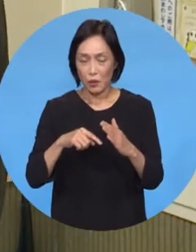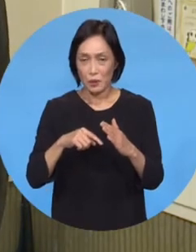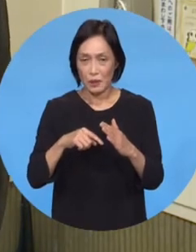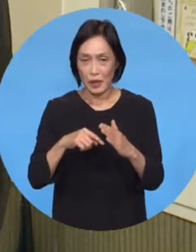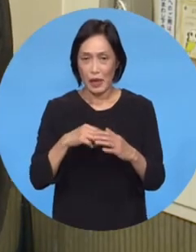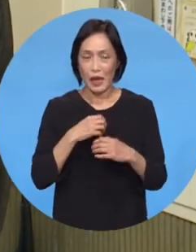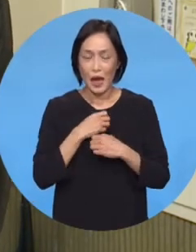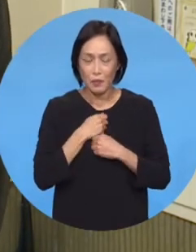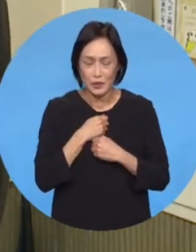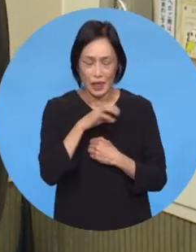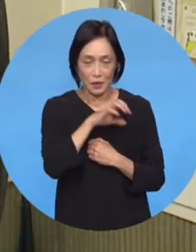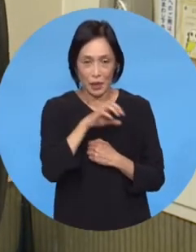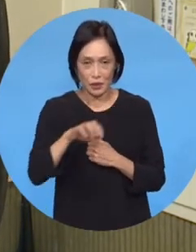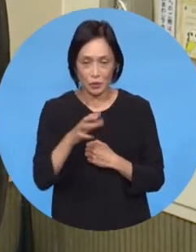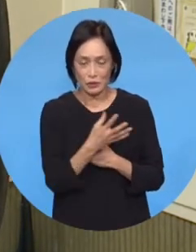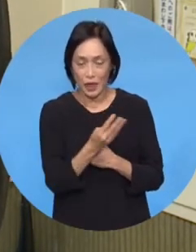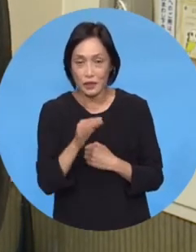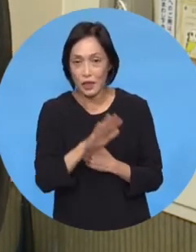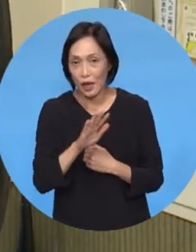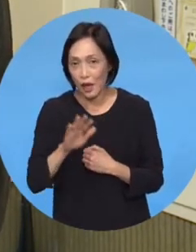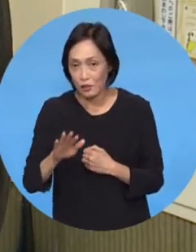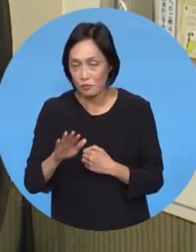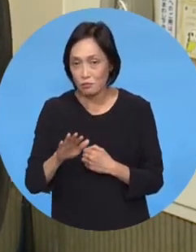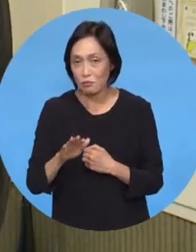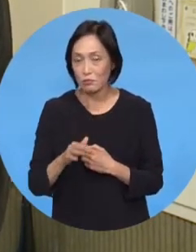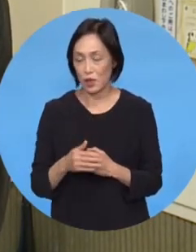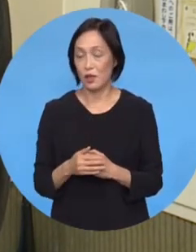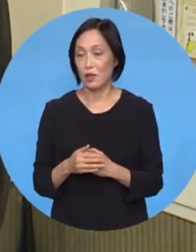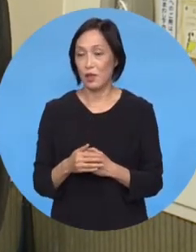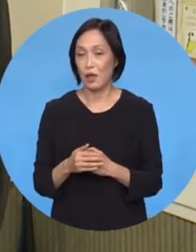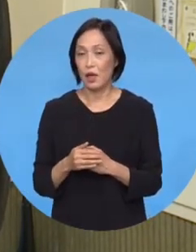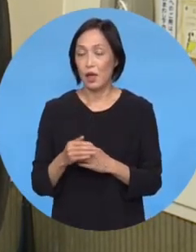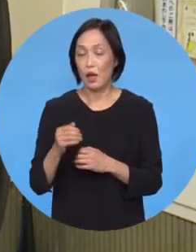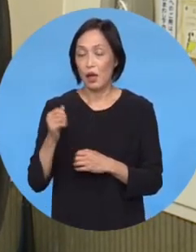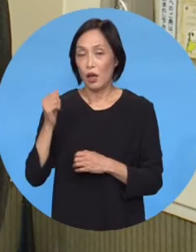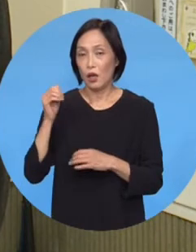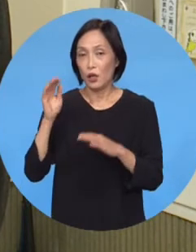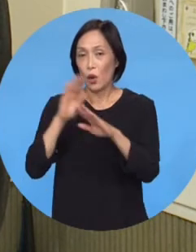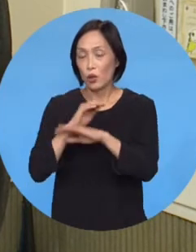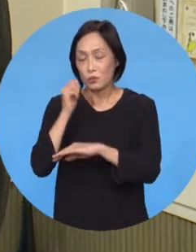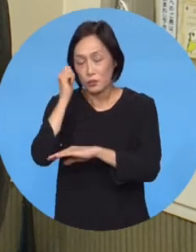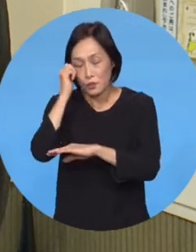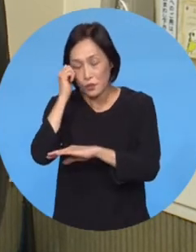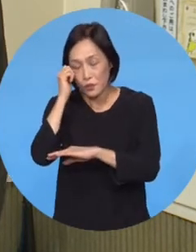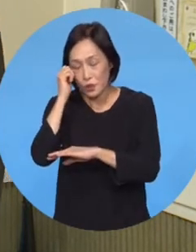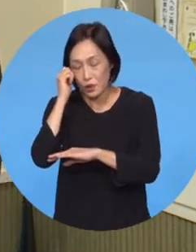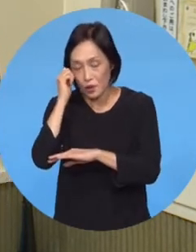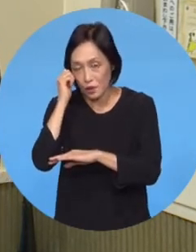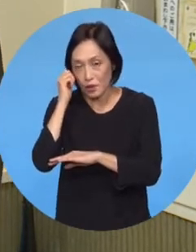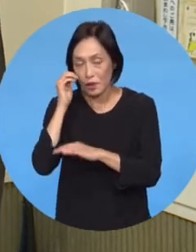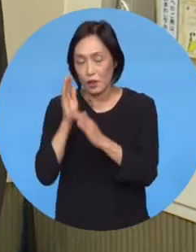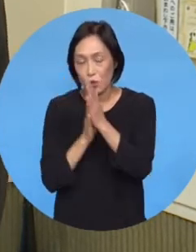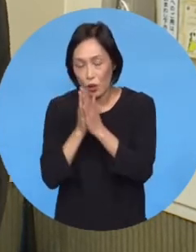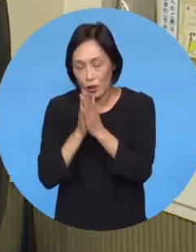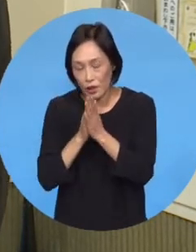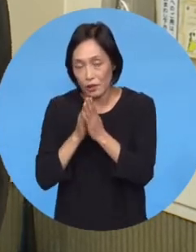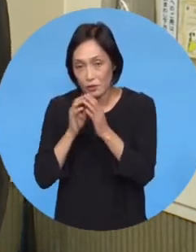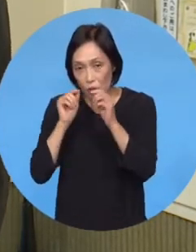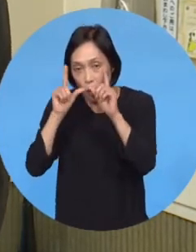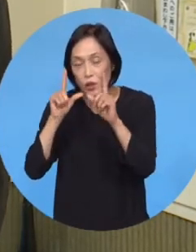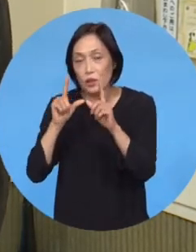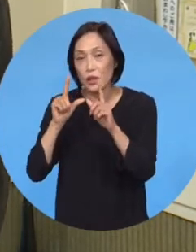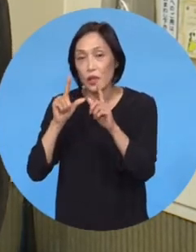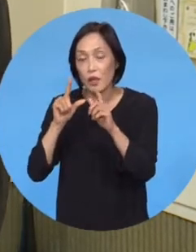がたくさんあるよっていうことであったり、あと寝室ではそこで夜間トイレに行かれる時